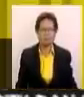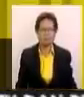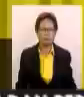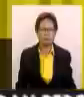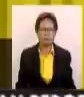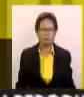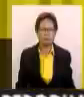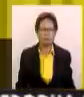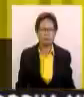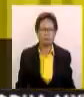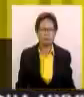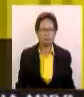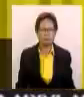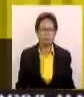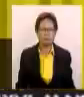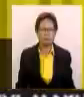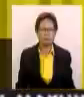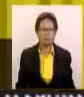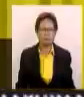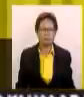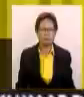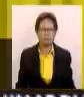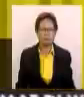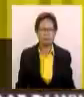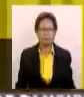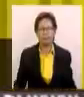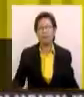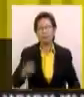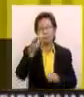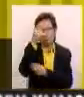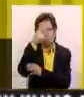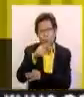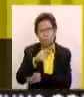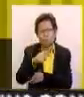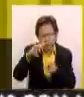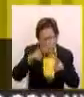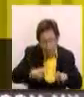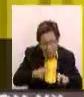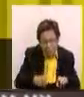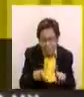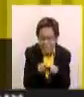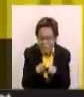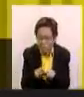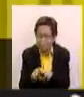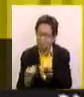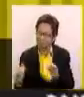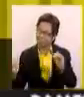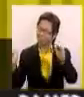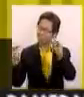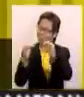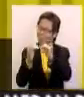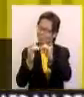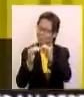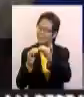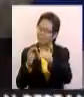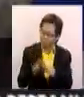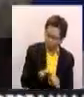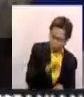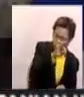memilih untuk menerukani titik persamaan dan menyuburkan semangat